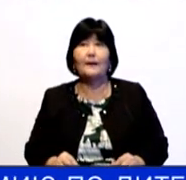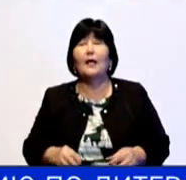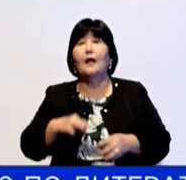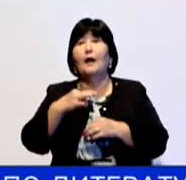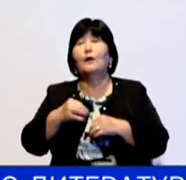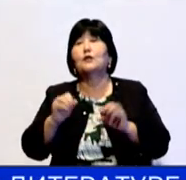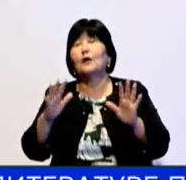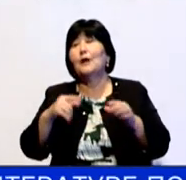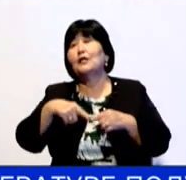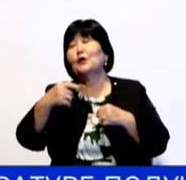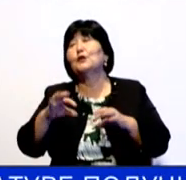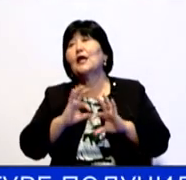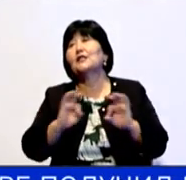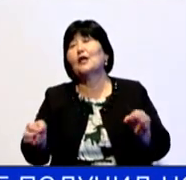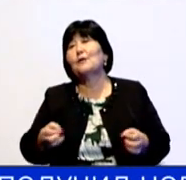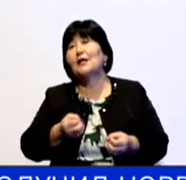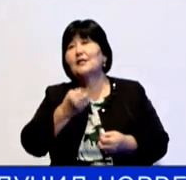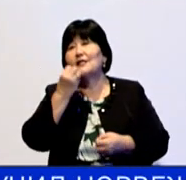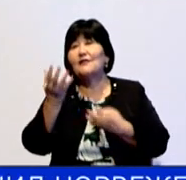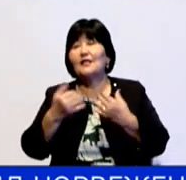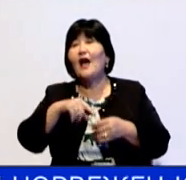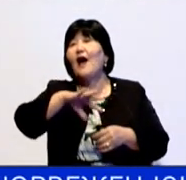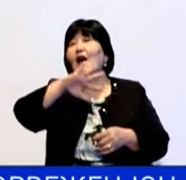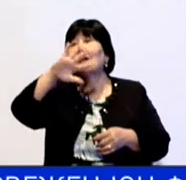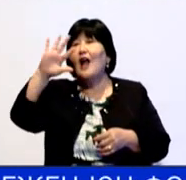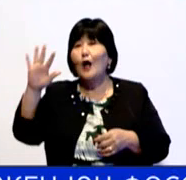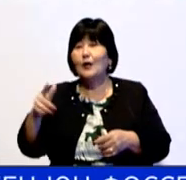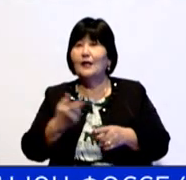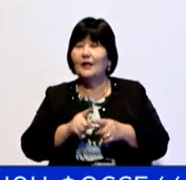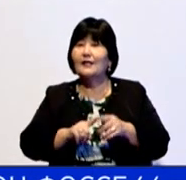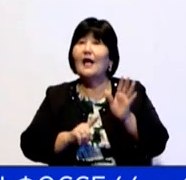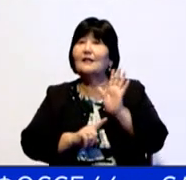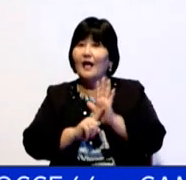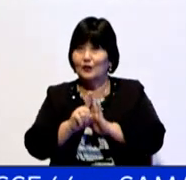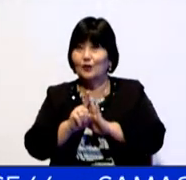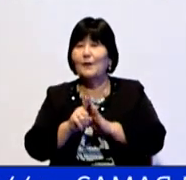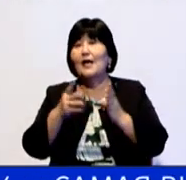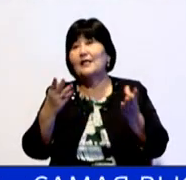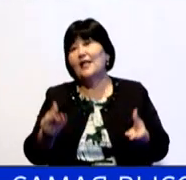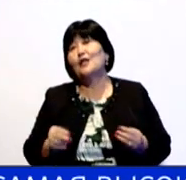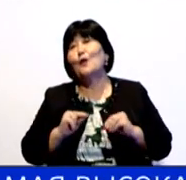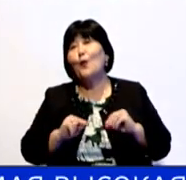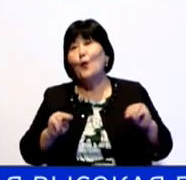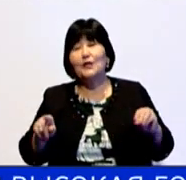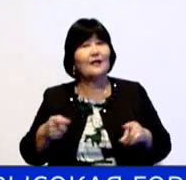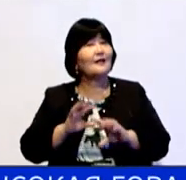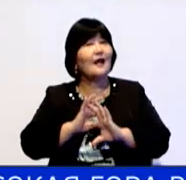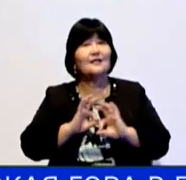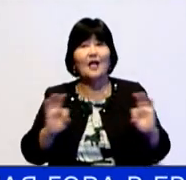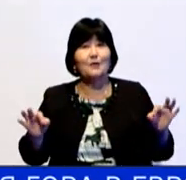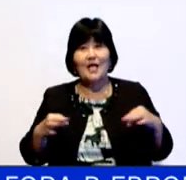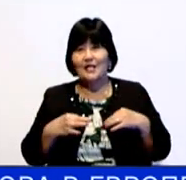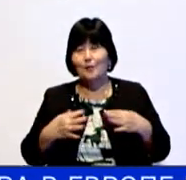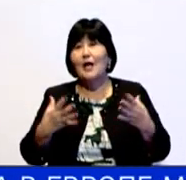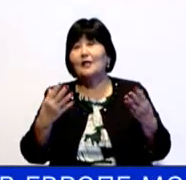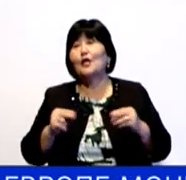листву замечательные цвета радуги, а это значит, наступает День Учителя. Это замечательный праздник,